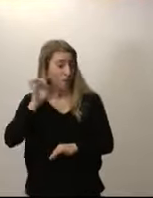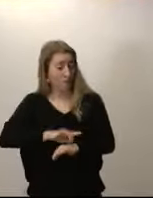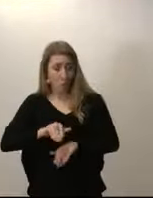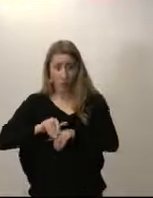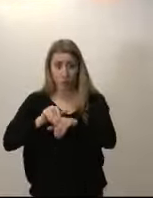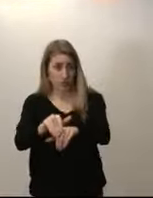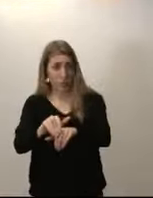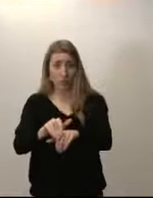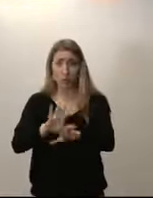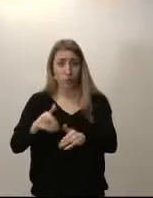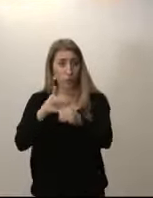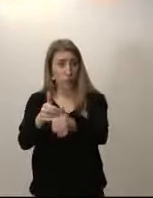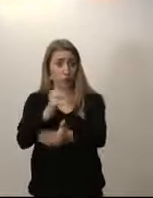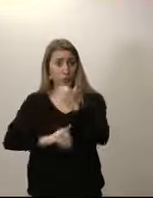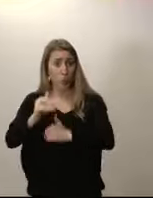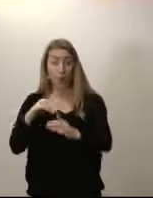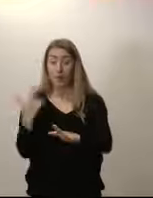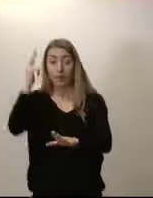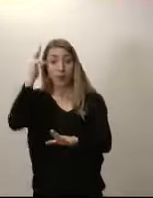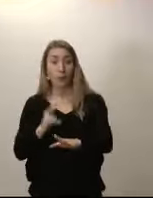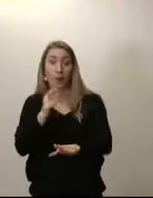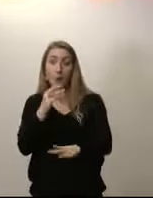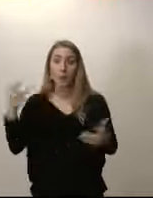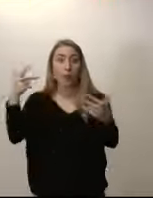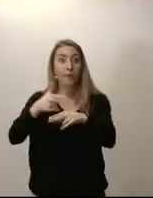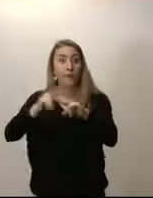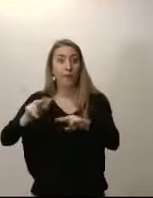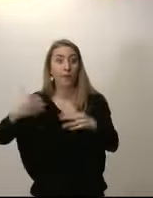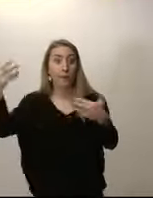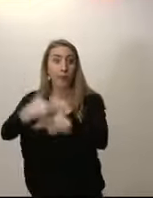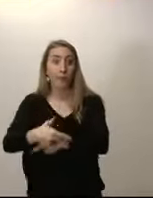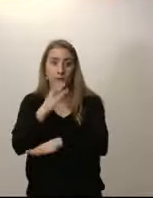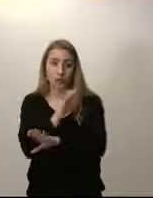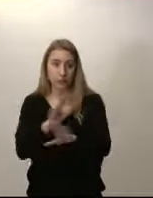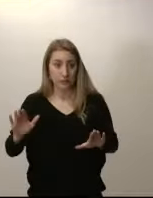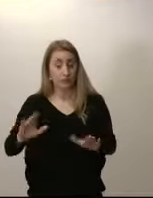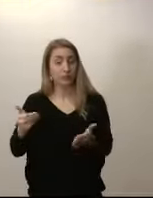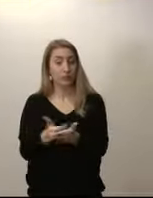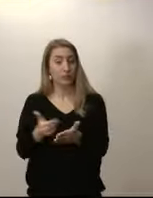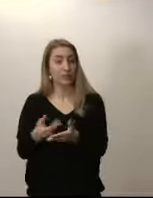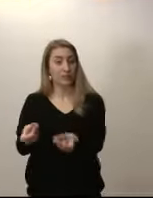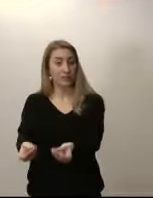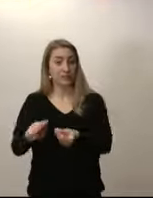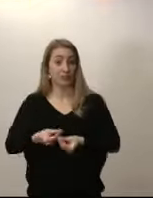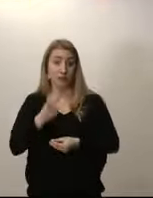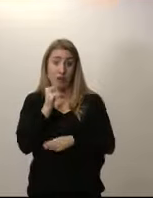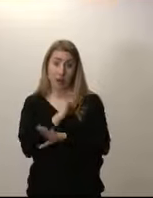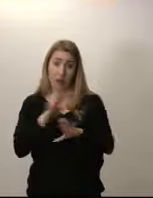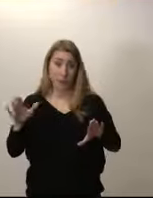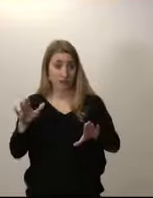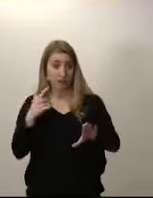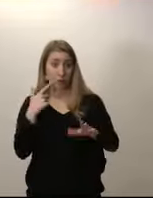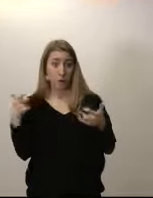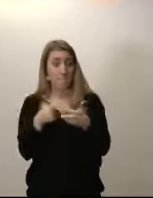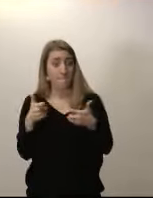Il fallait continuer les programmes qui avaient été lancés. On n'allait pas les arrêter. Et donc, ça nous a empêchés d'avoir un montant d'investissement